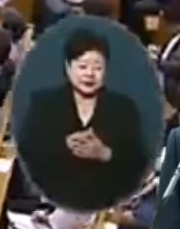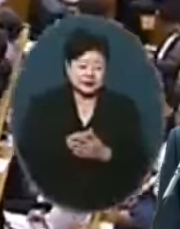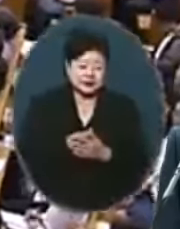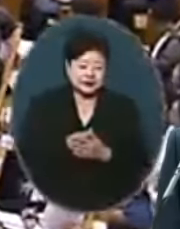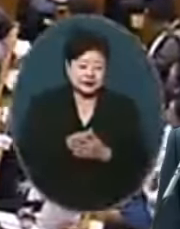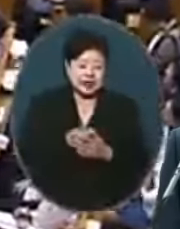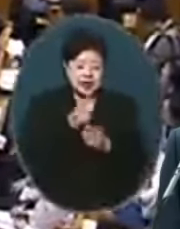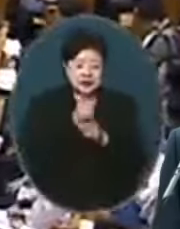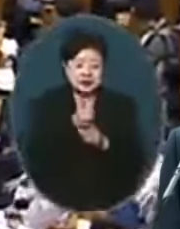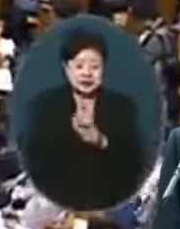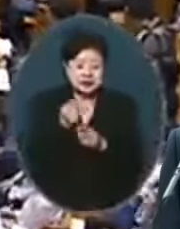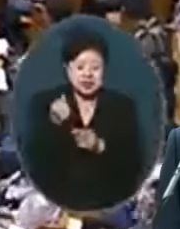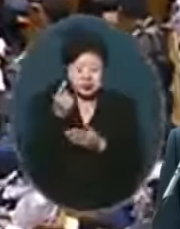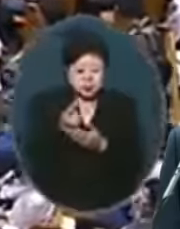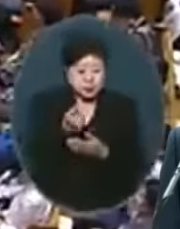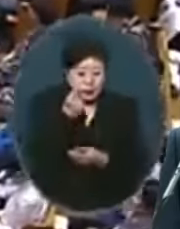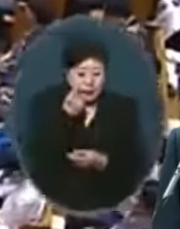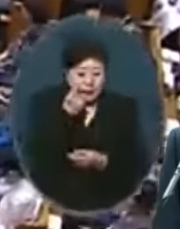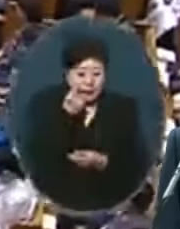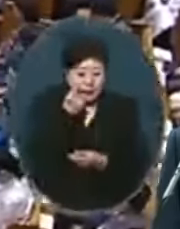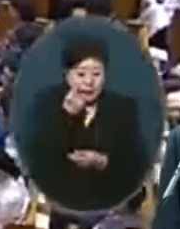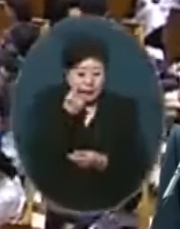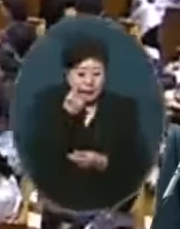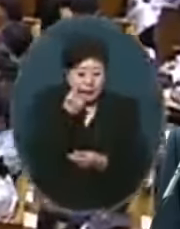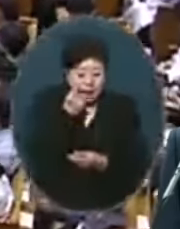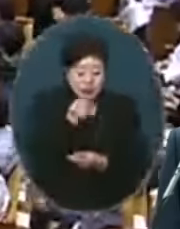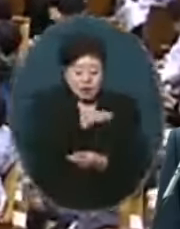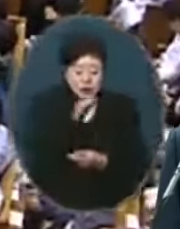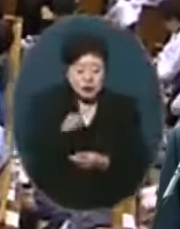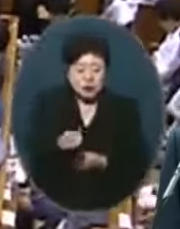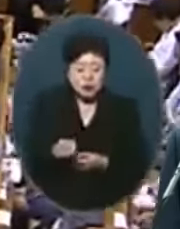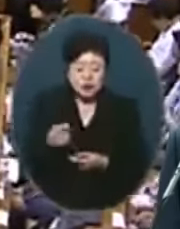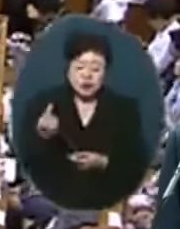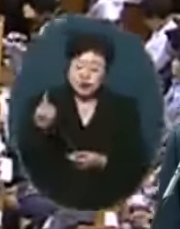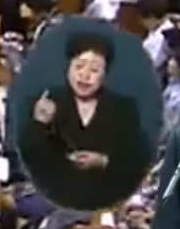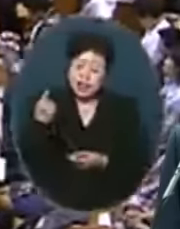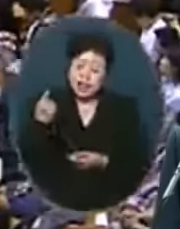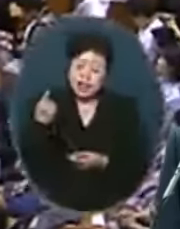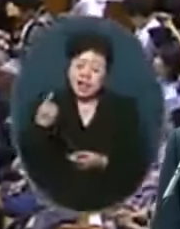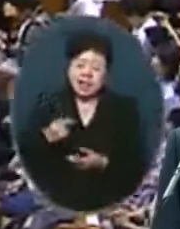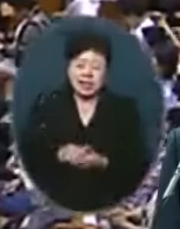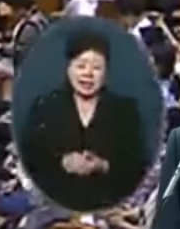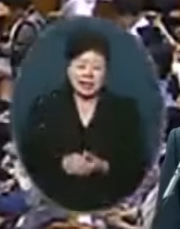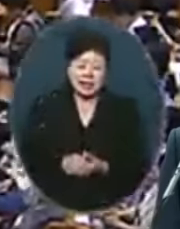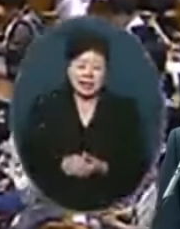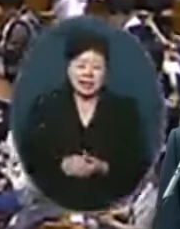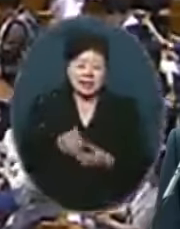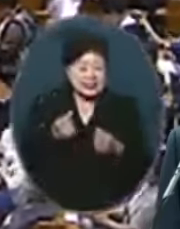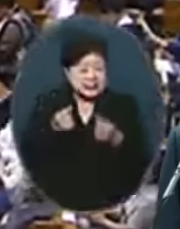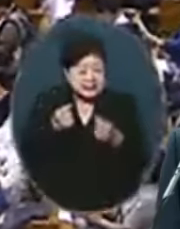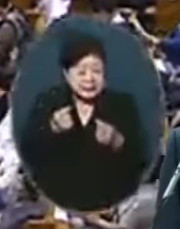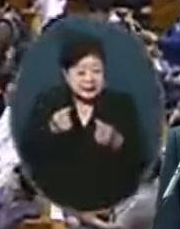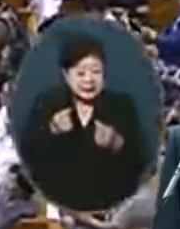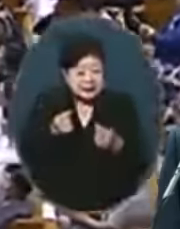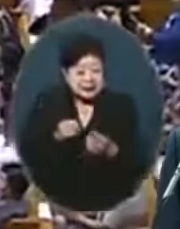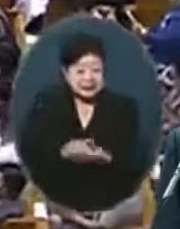큰 승리를 가져올 수 없습니다. 우리 배우의 세력을